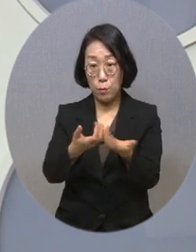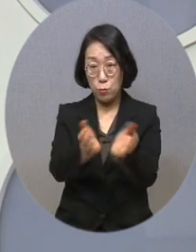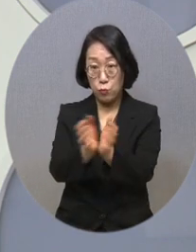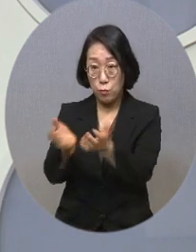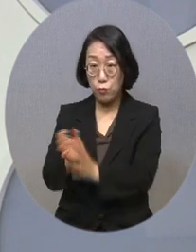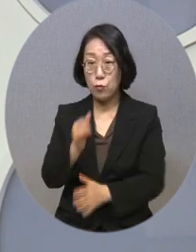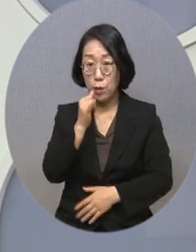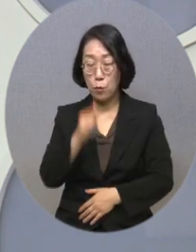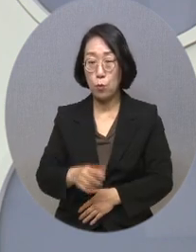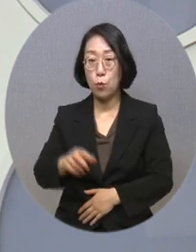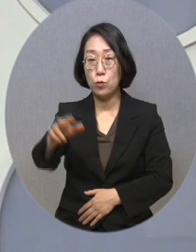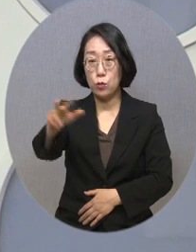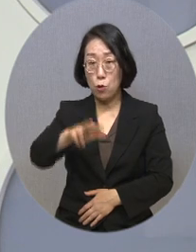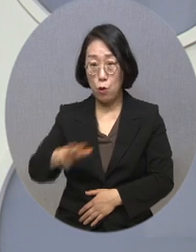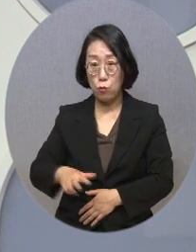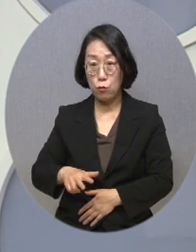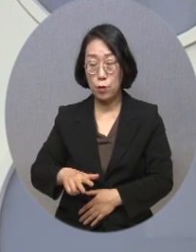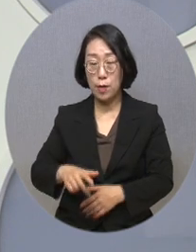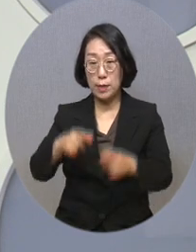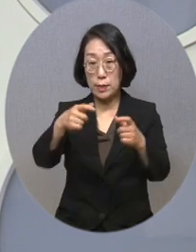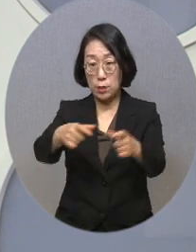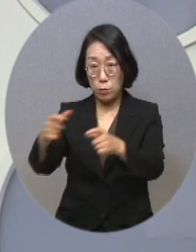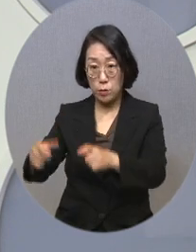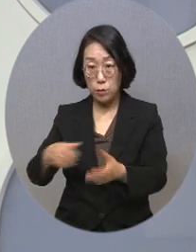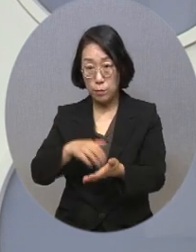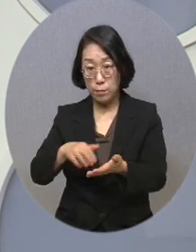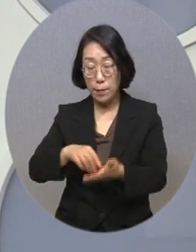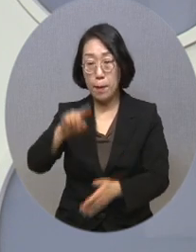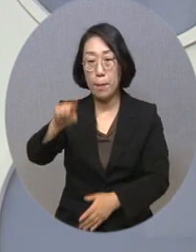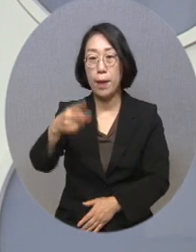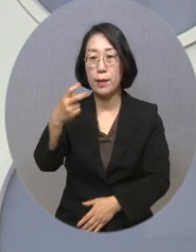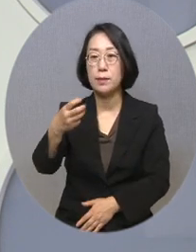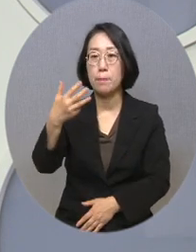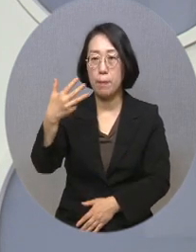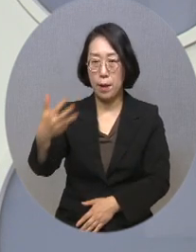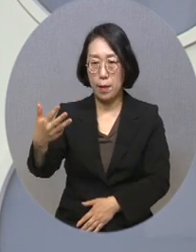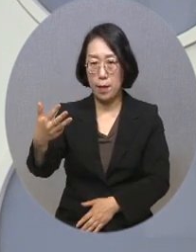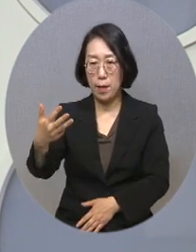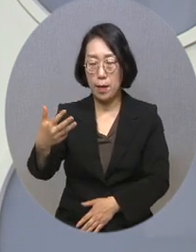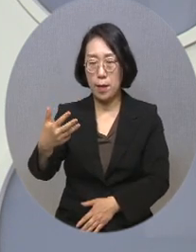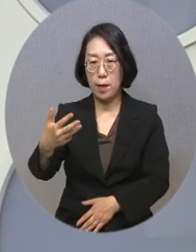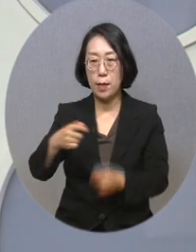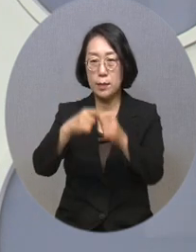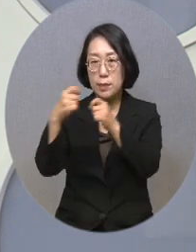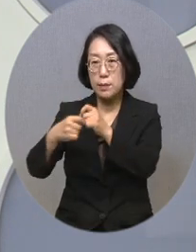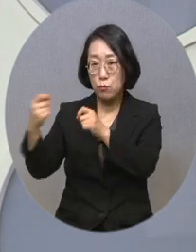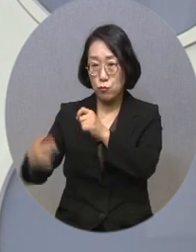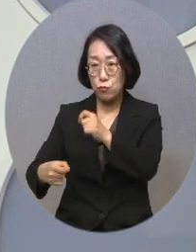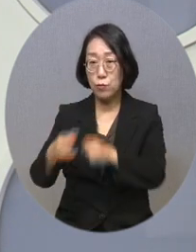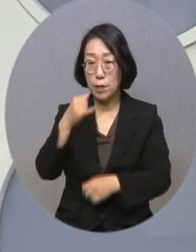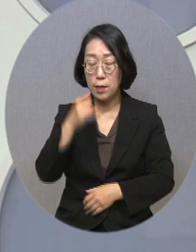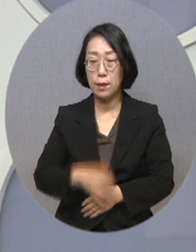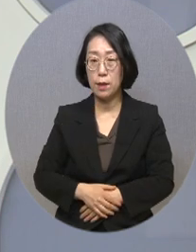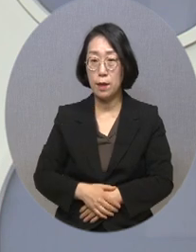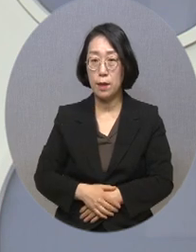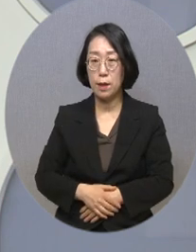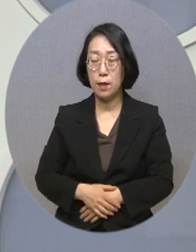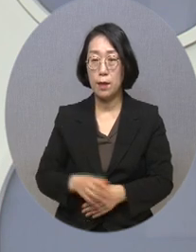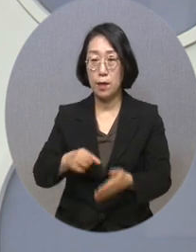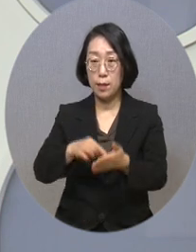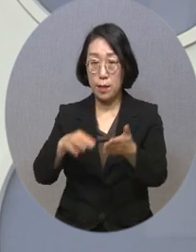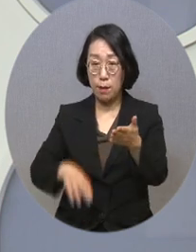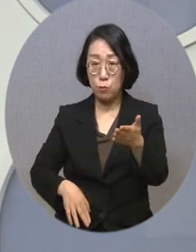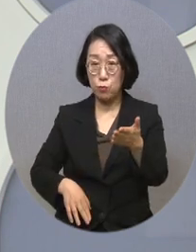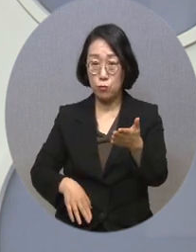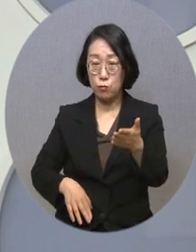보면 128개 지역 세무사 회로 이렇게 나눠져 있습니다. 말씀하신 대로 이제 세무서